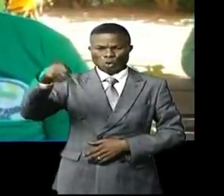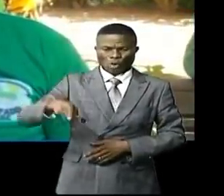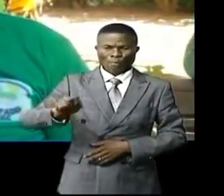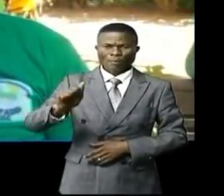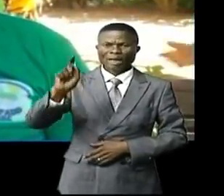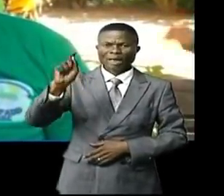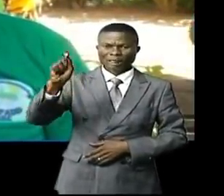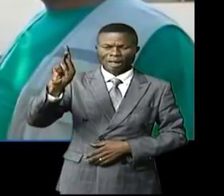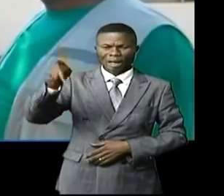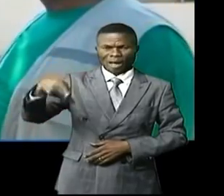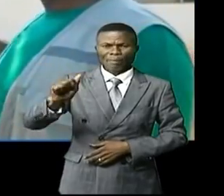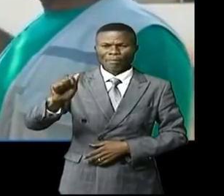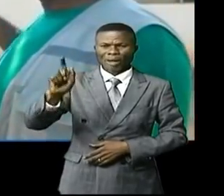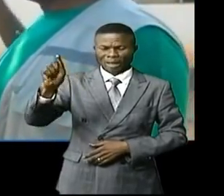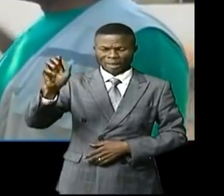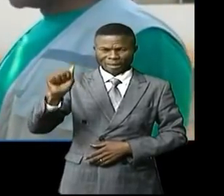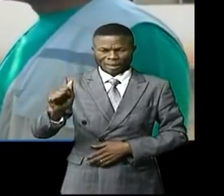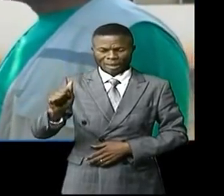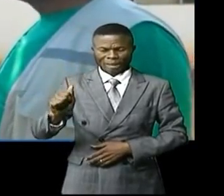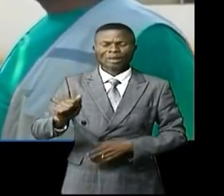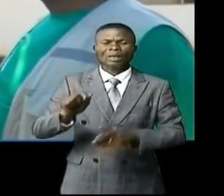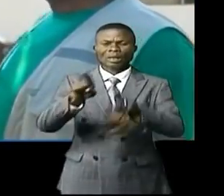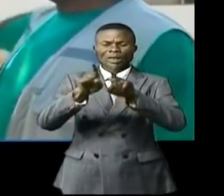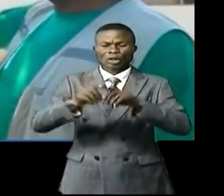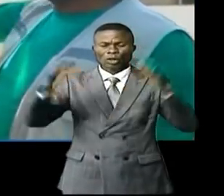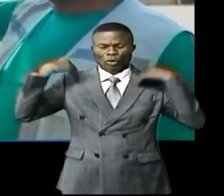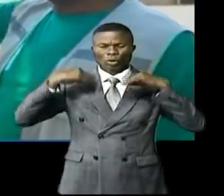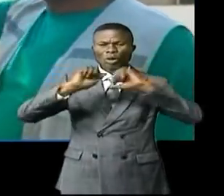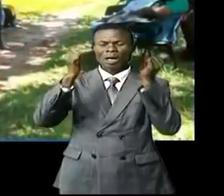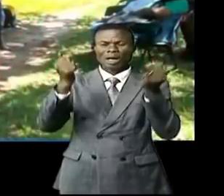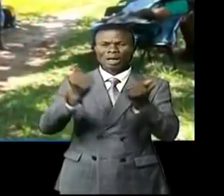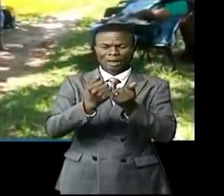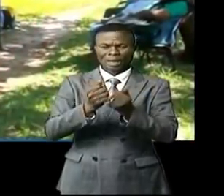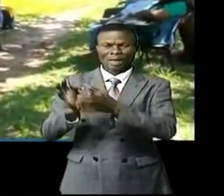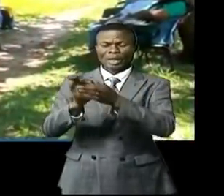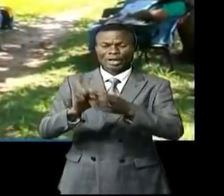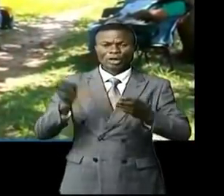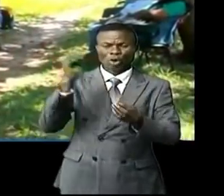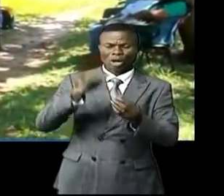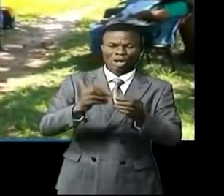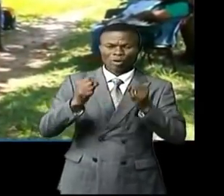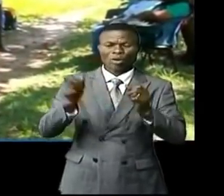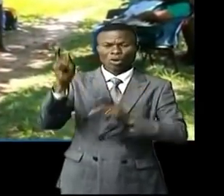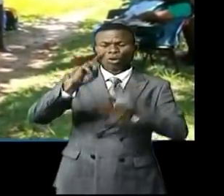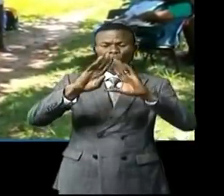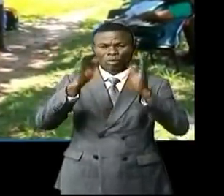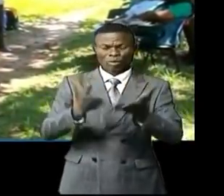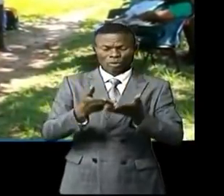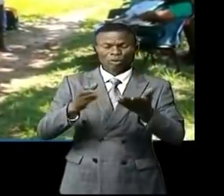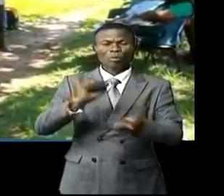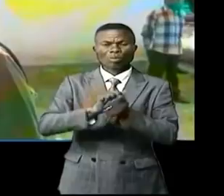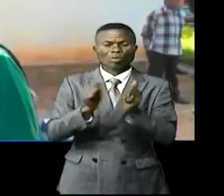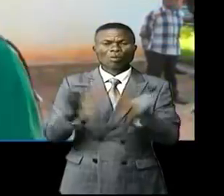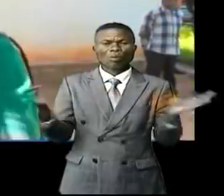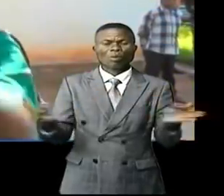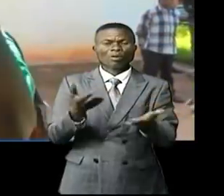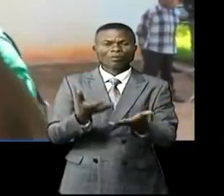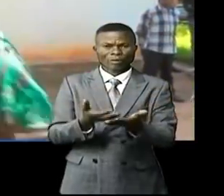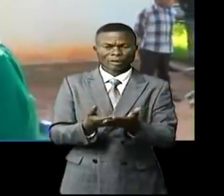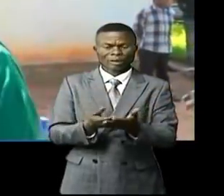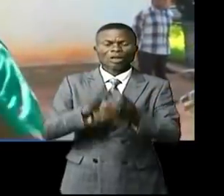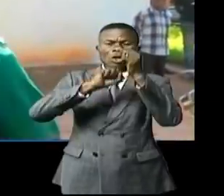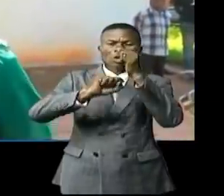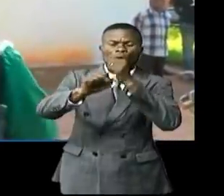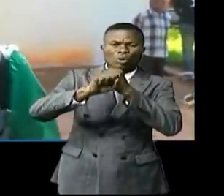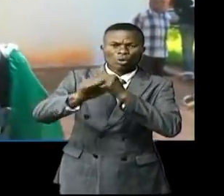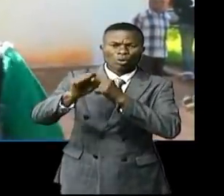Senga, de Joseph Mbalabou, de l'association Union fait la force et de la population venue pour la circonstance. Après la